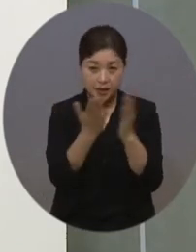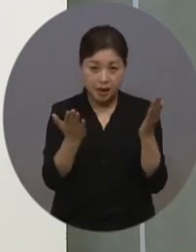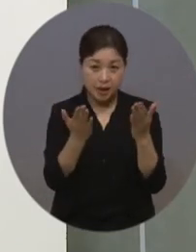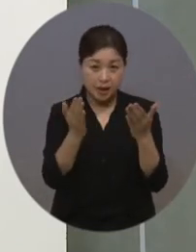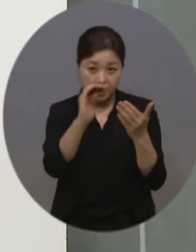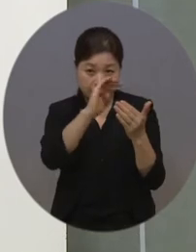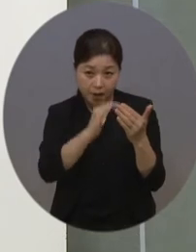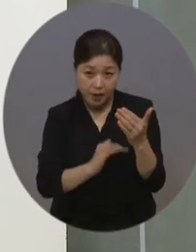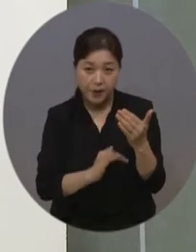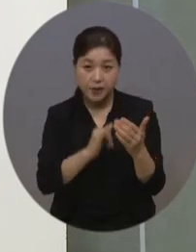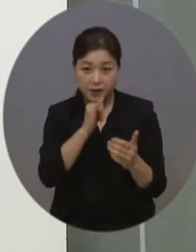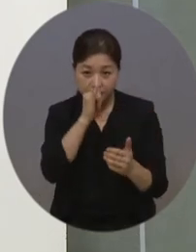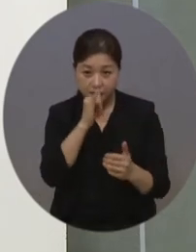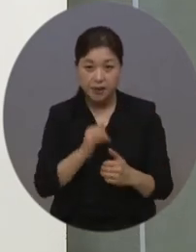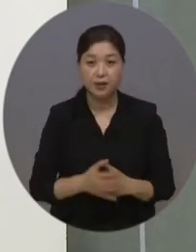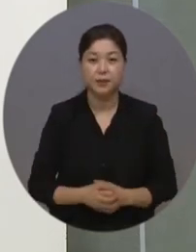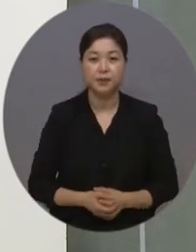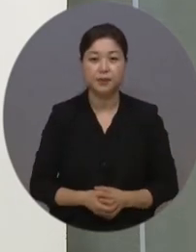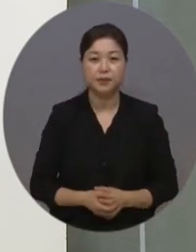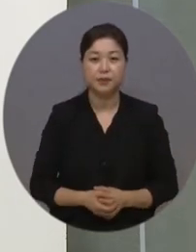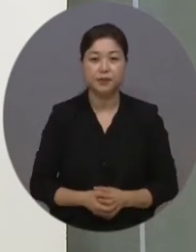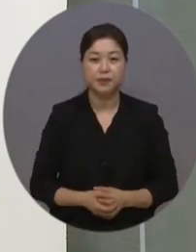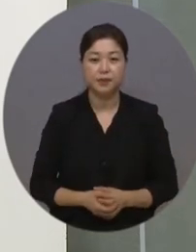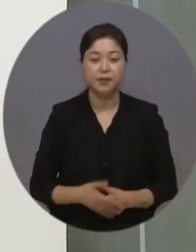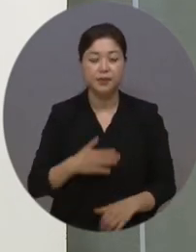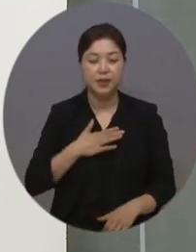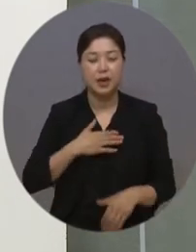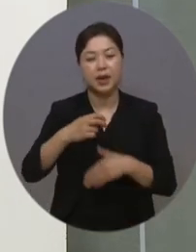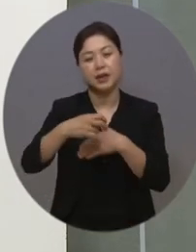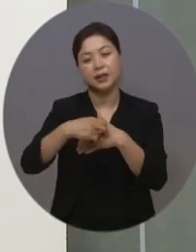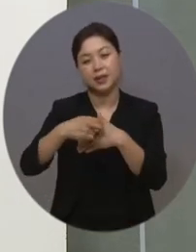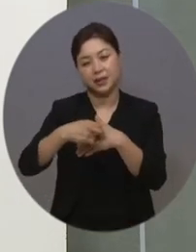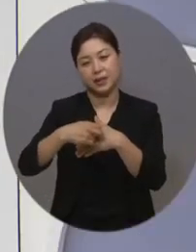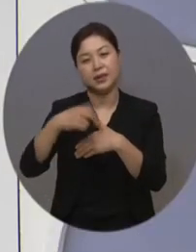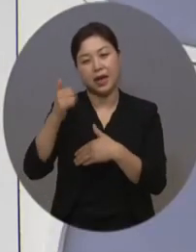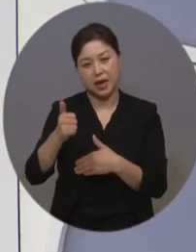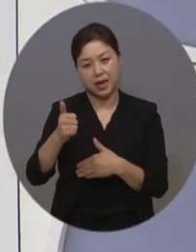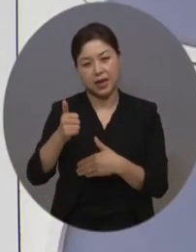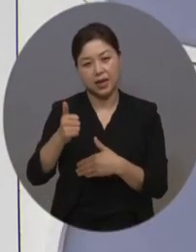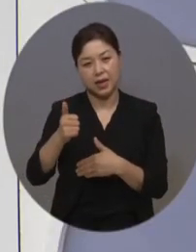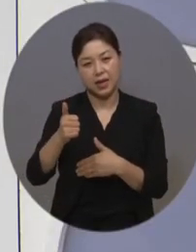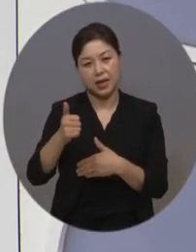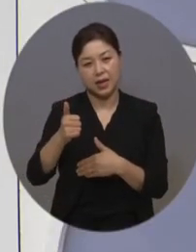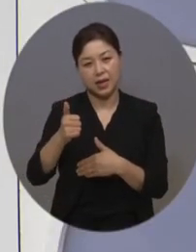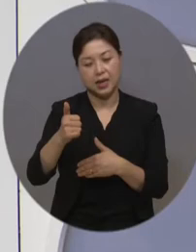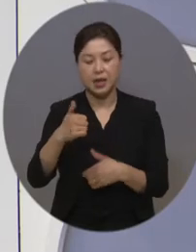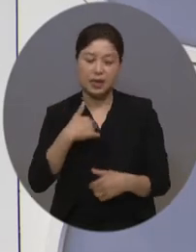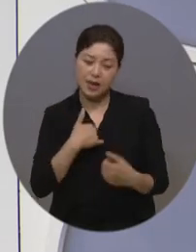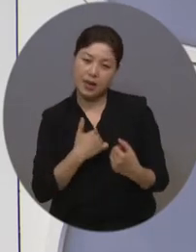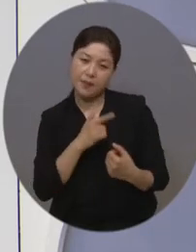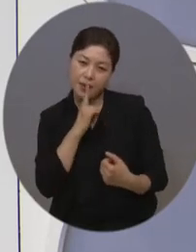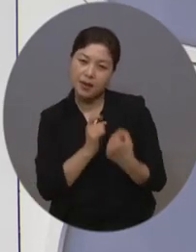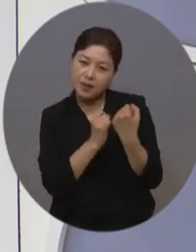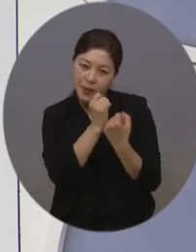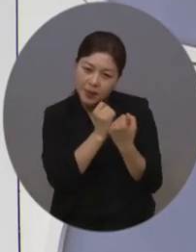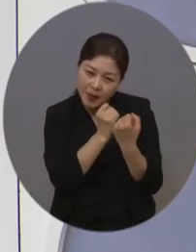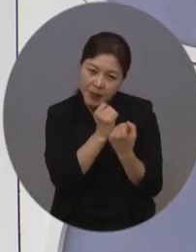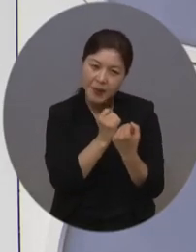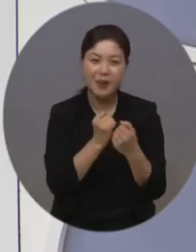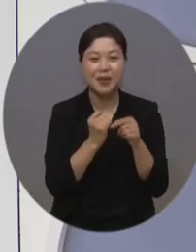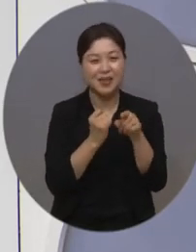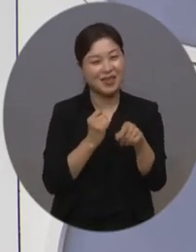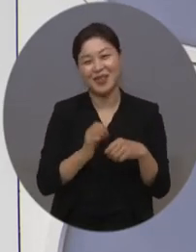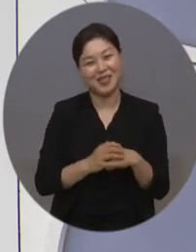놓으셨는데. 예, 근데 제가 의사니까 제가 이야기하는 거는 별로 설득력이 없습니다. 정쌤이 좀